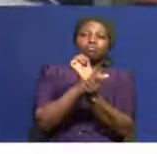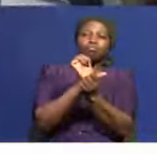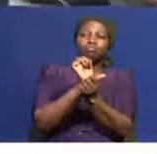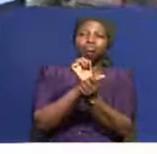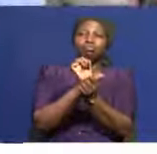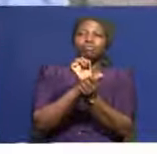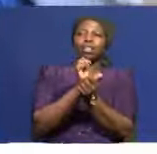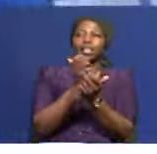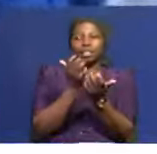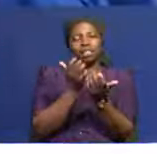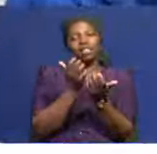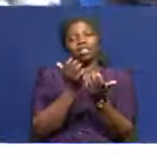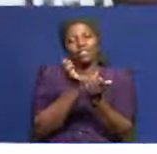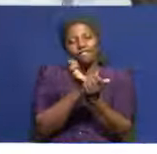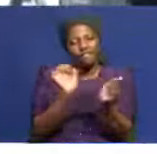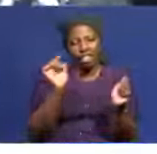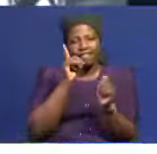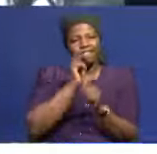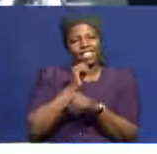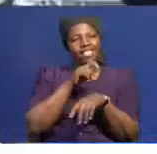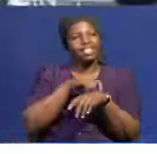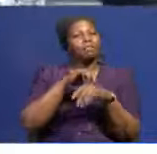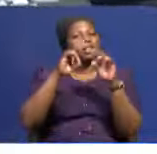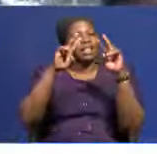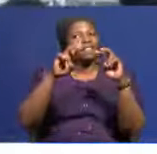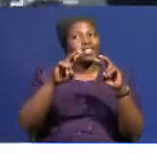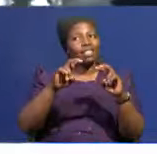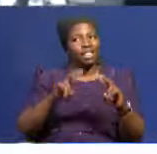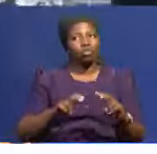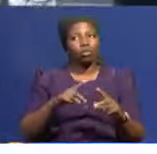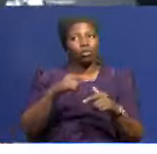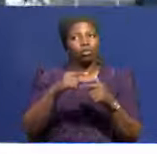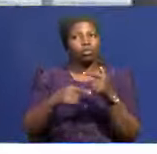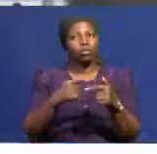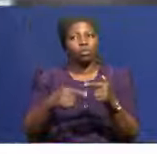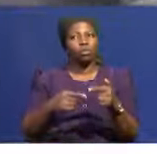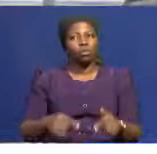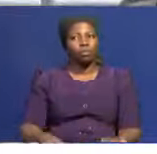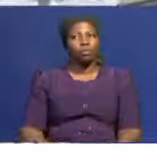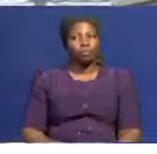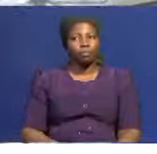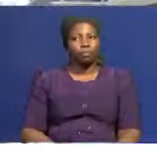uchunguzi ukiendelea. Gishoke Washira, Dira ya Magwiji.